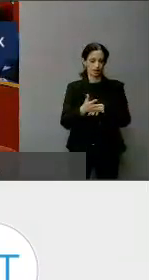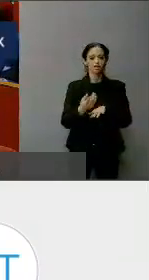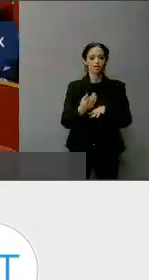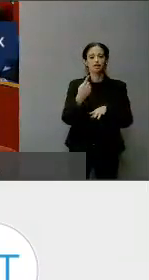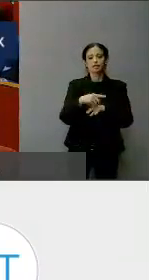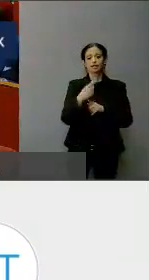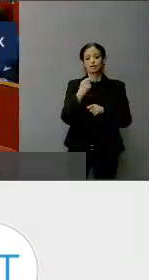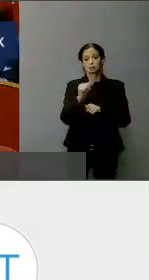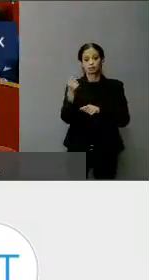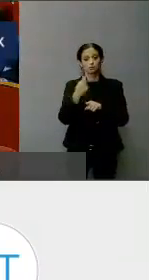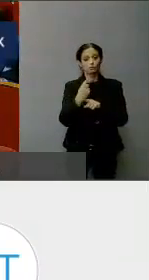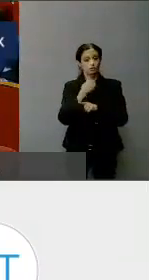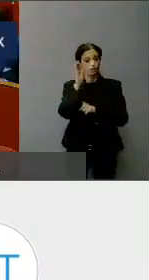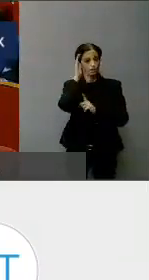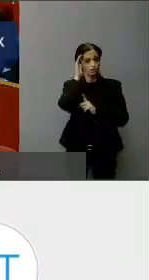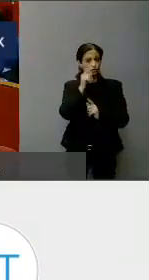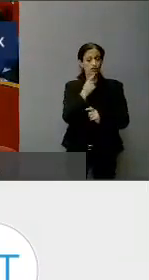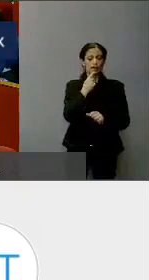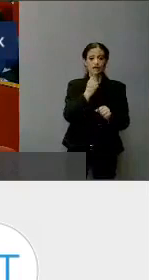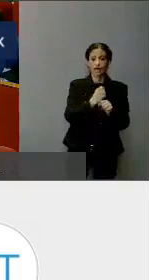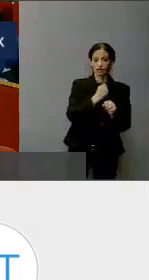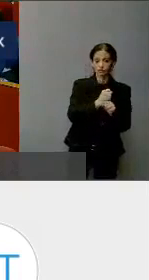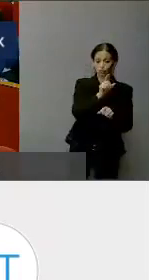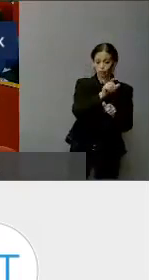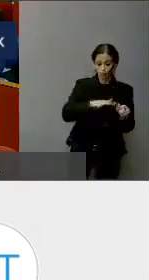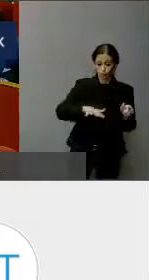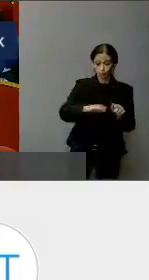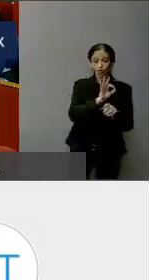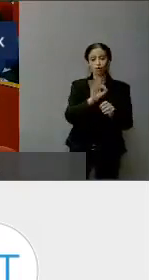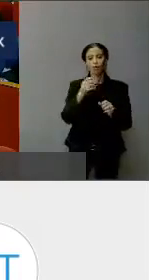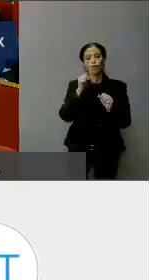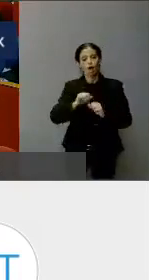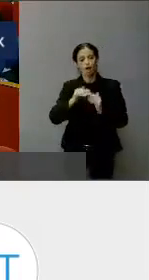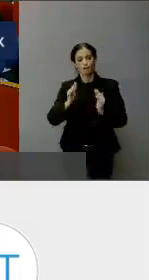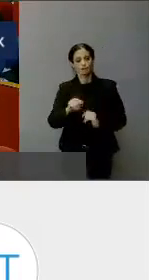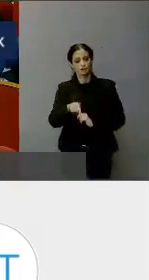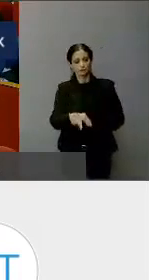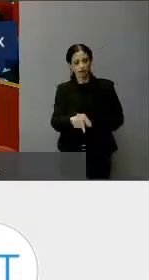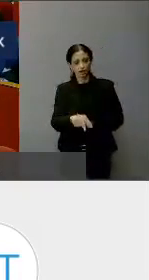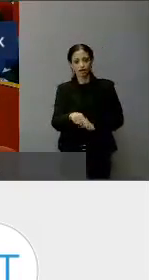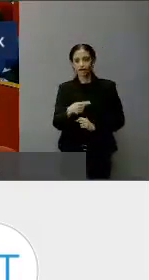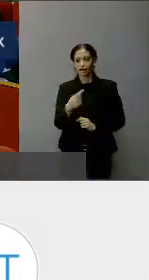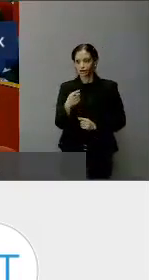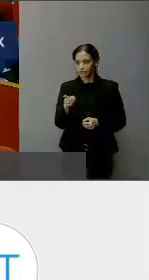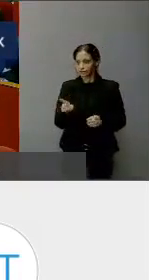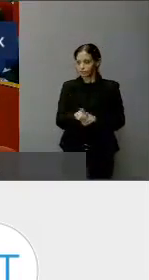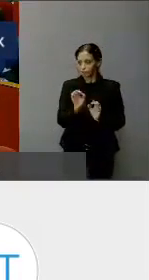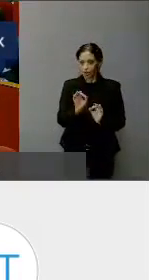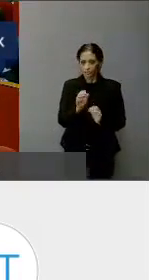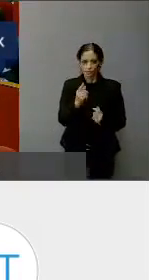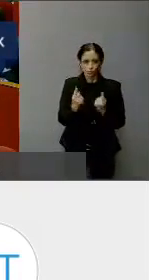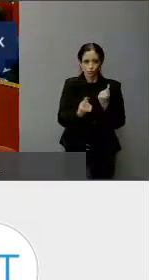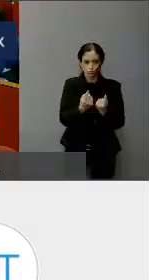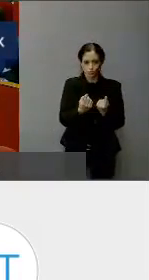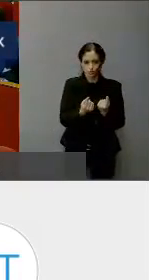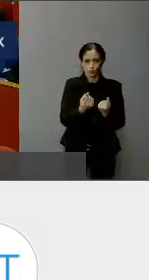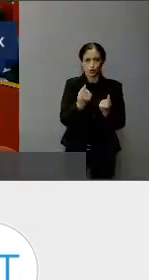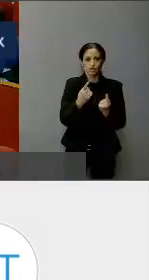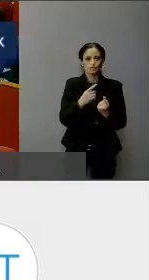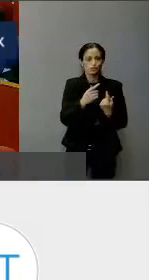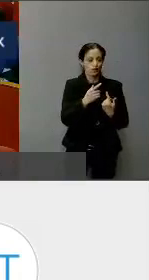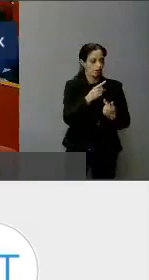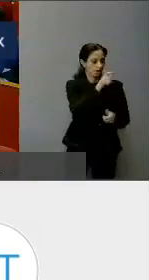abita chi ci lavora come in questo caso ci hanno gridato ad alta voce tutti quelli di